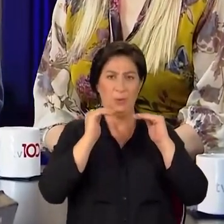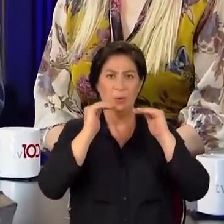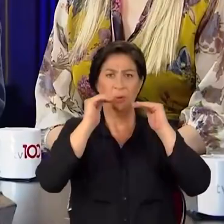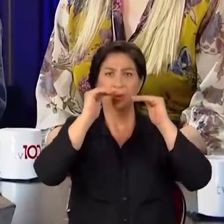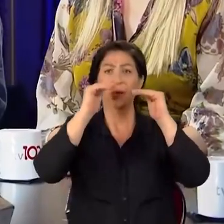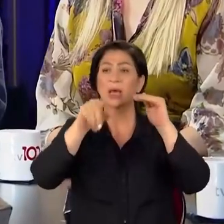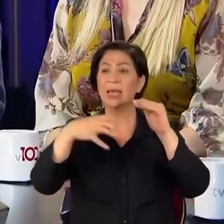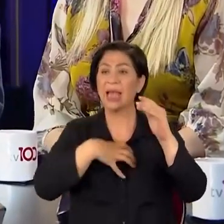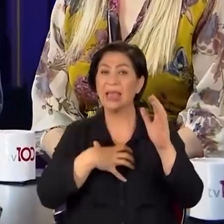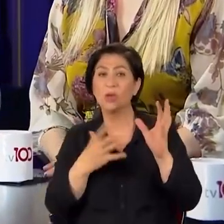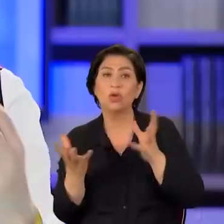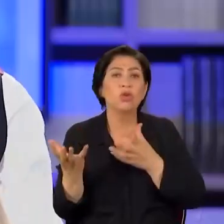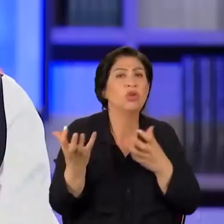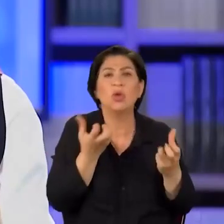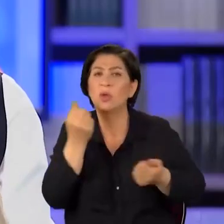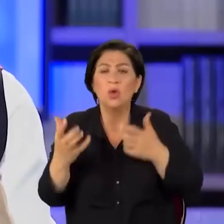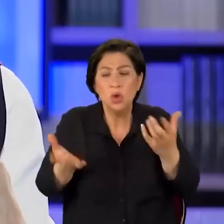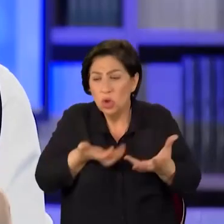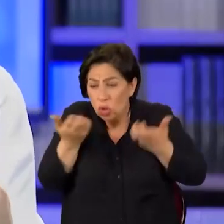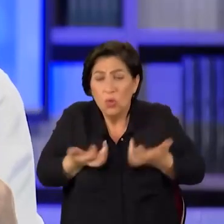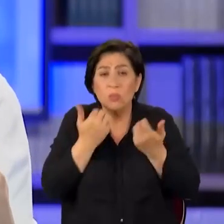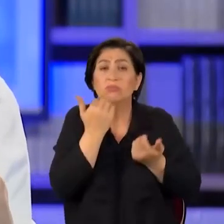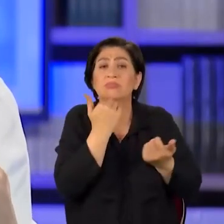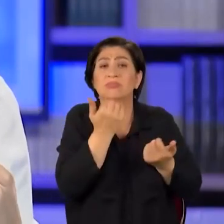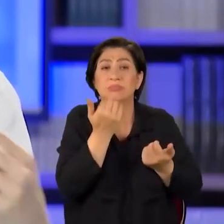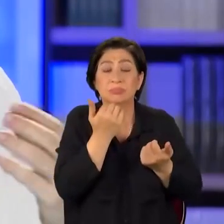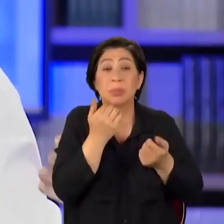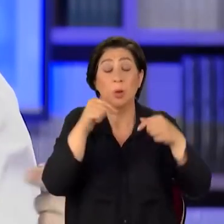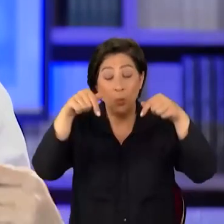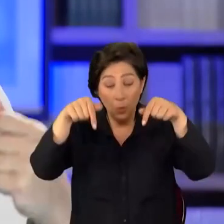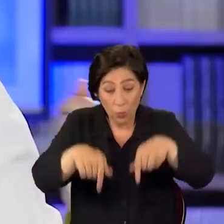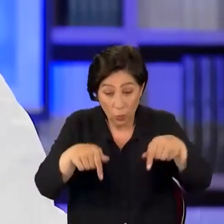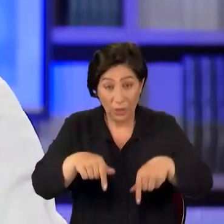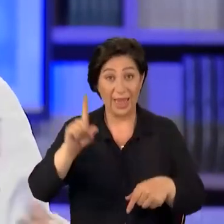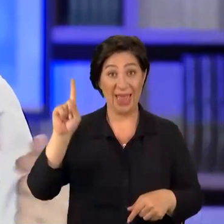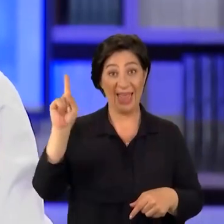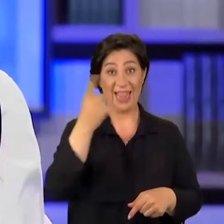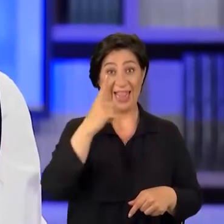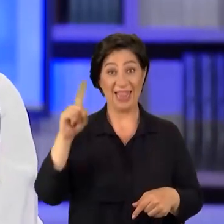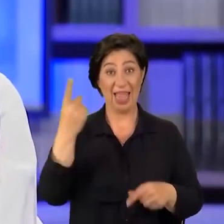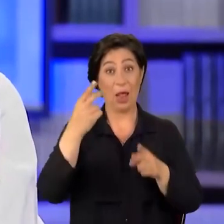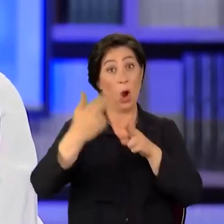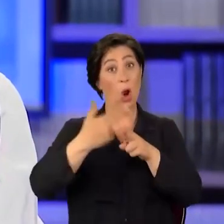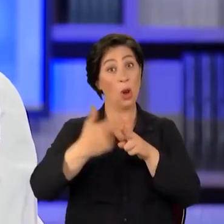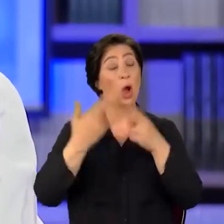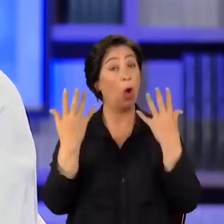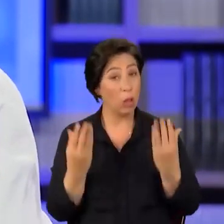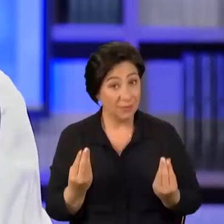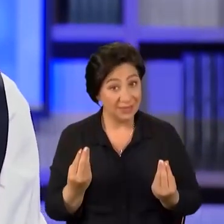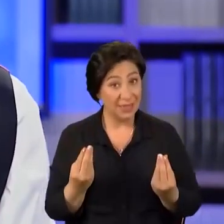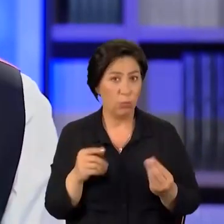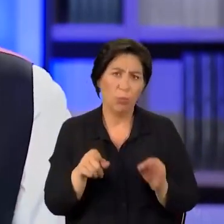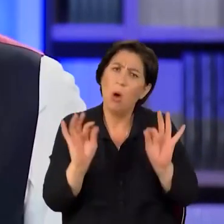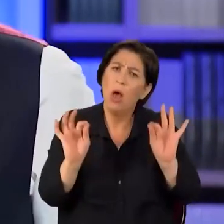daha kendilerini toparlayamadılar bile. Bugün artık bir liderlerin de belki örnek olmasıyla. Çünkü